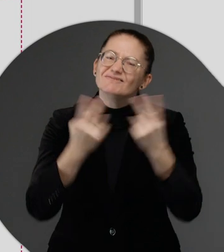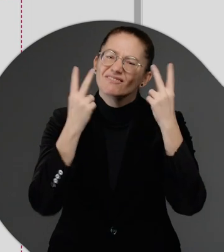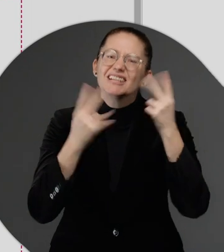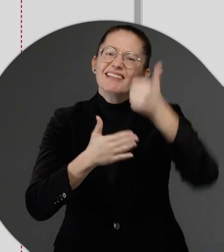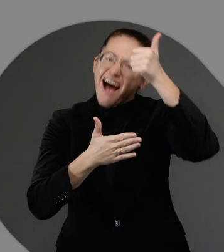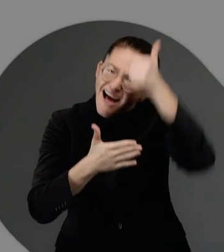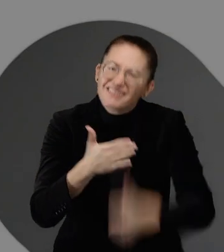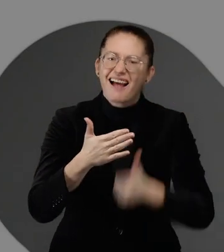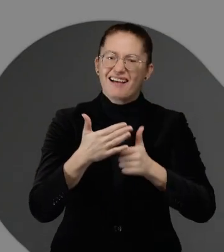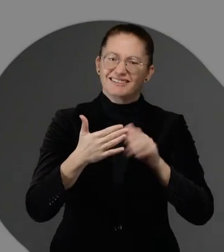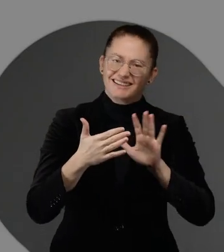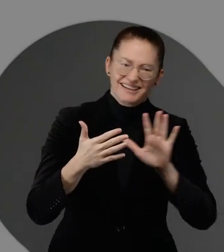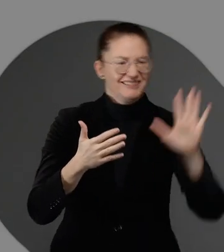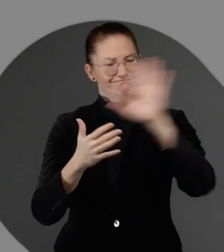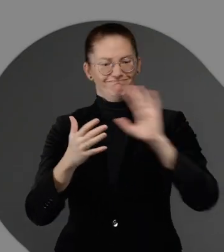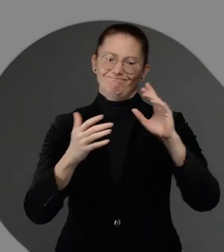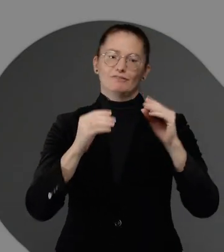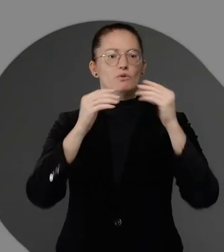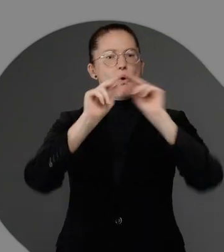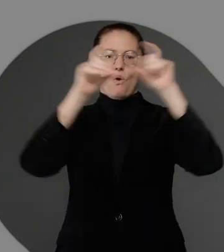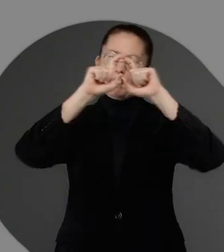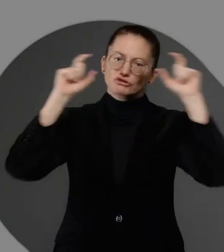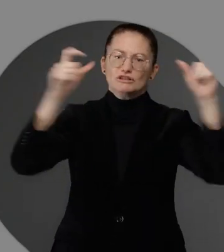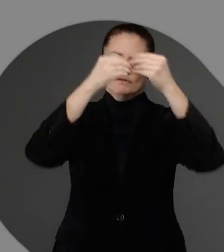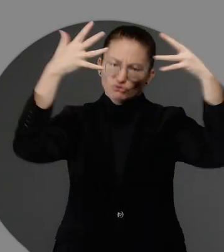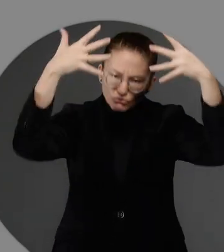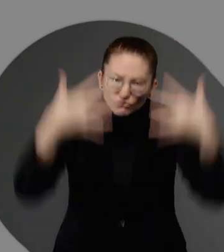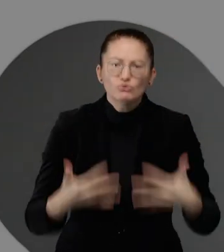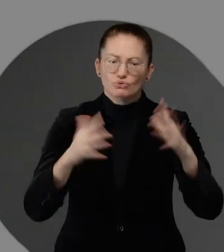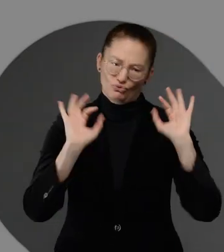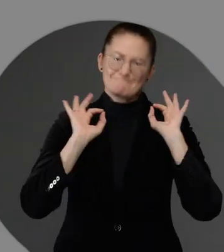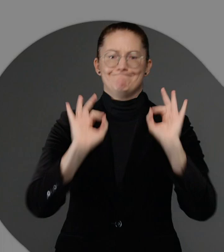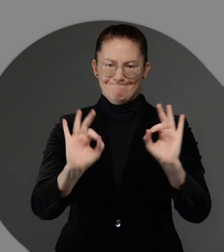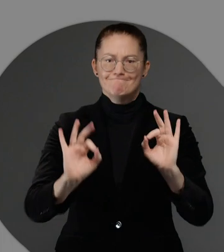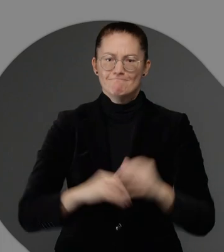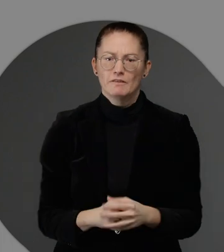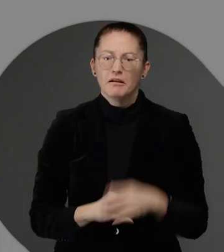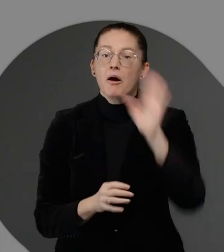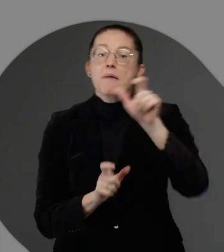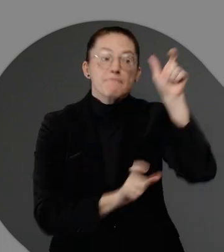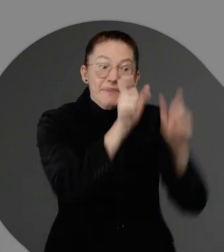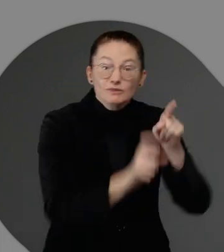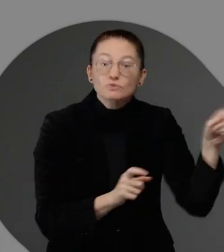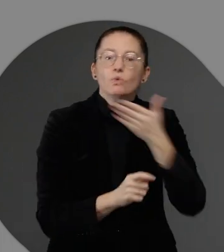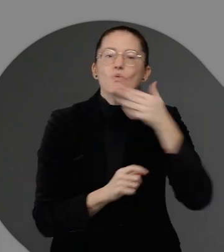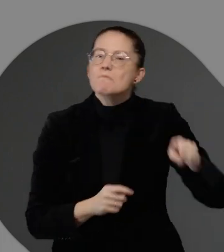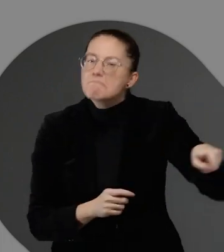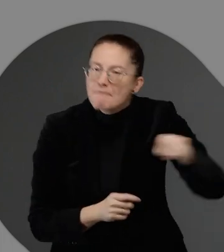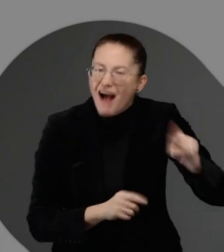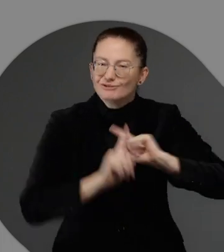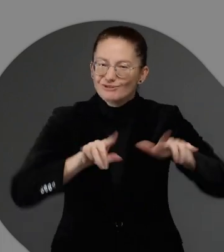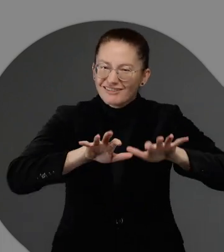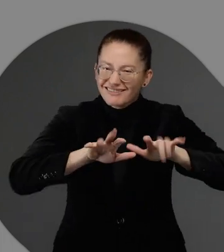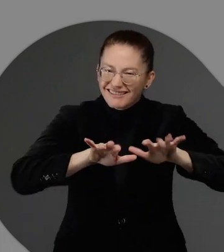zurechtfinden. Schreiben Sie einheitliche Überschriftenstrukturen anhand Ihrer Entwürfe fest. Für Personen, die keine Maus verwenden, sondern